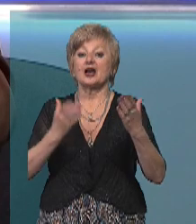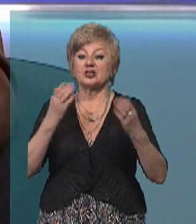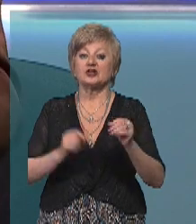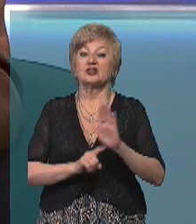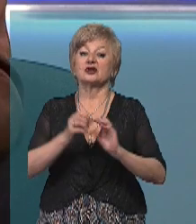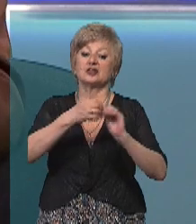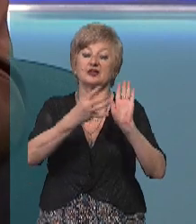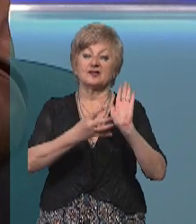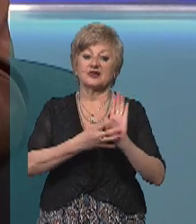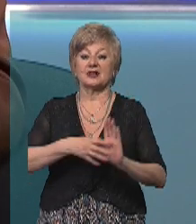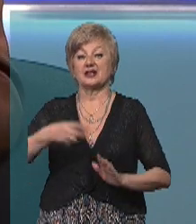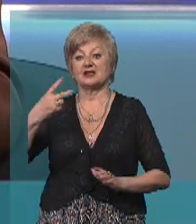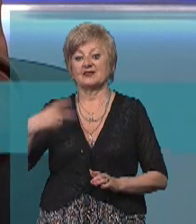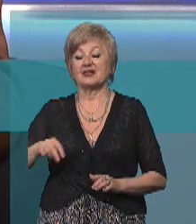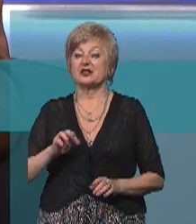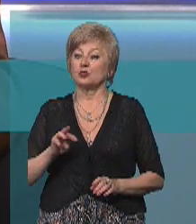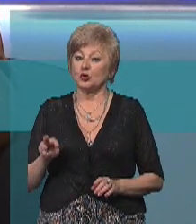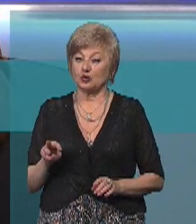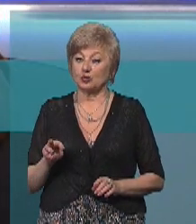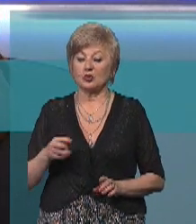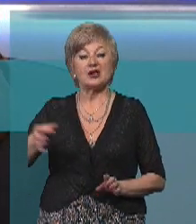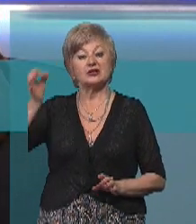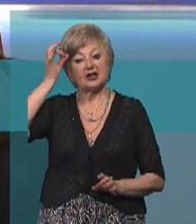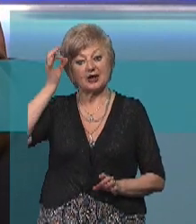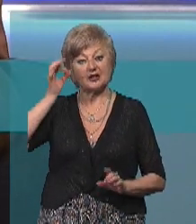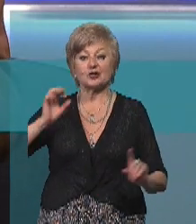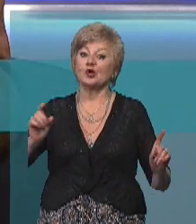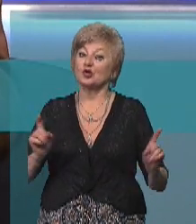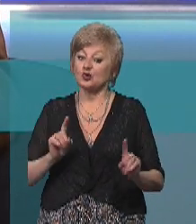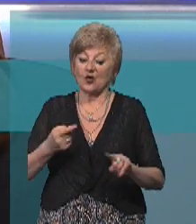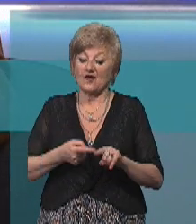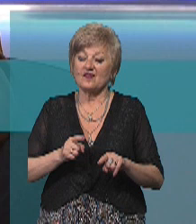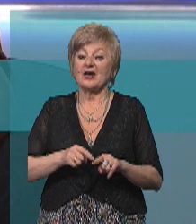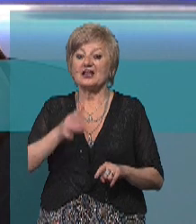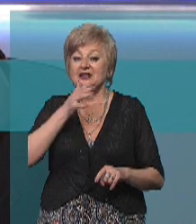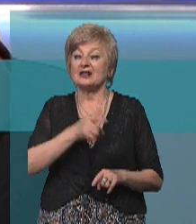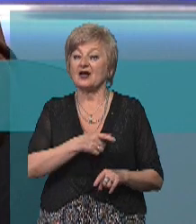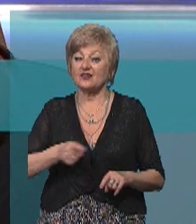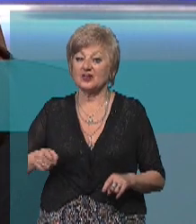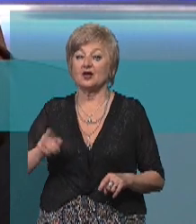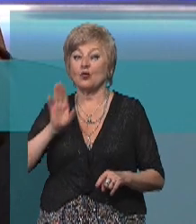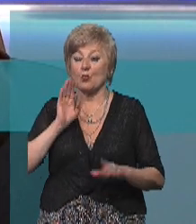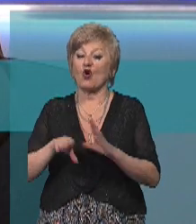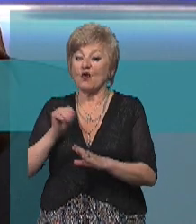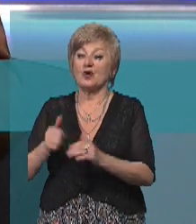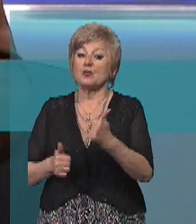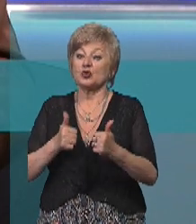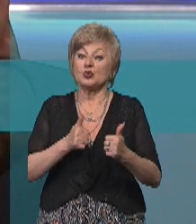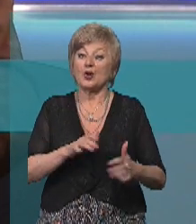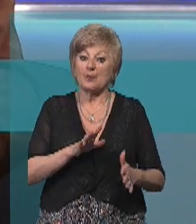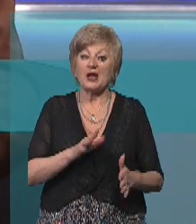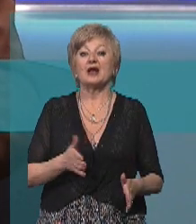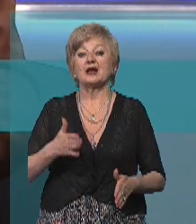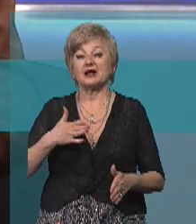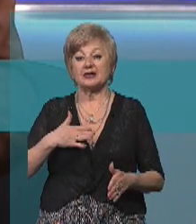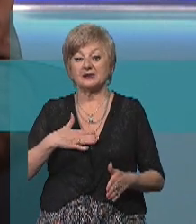о 19:20. Нагадаю, що весь цей час, допоки тривали виборчі перегони, наш